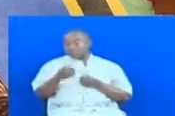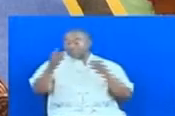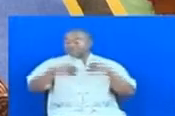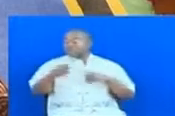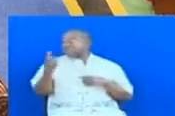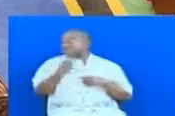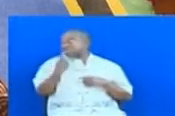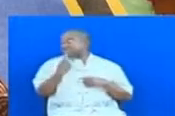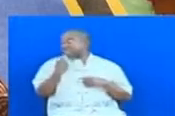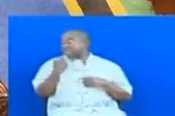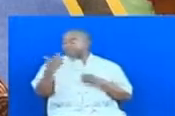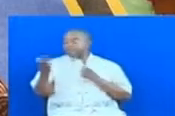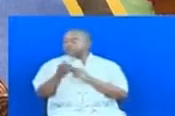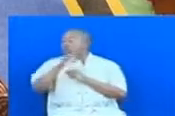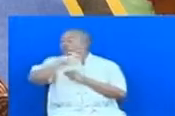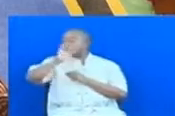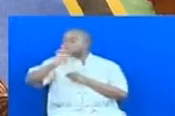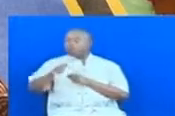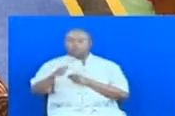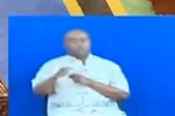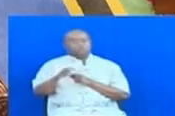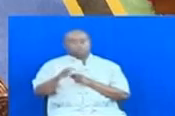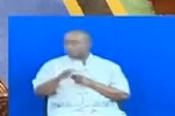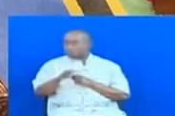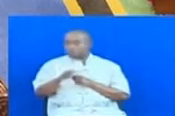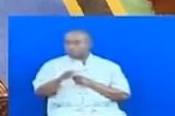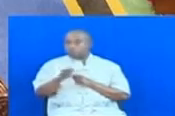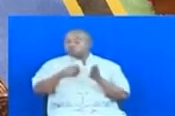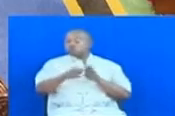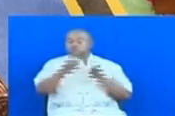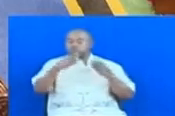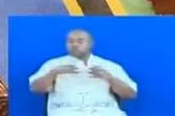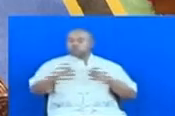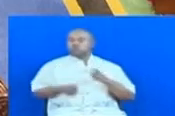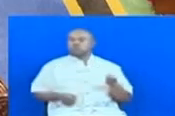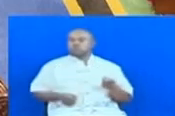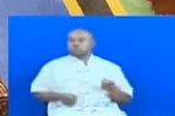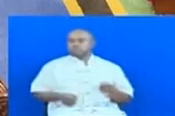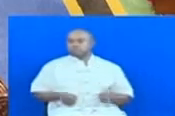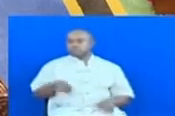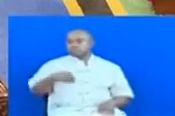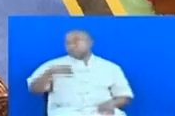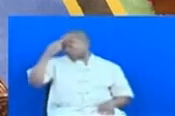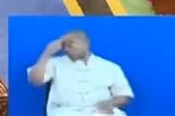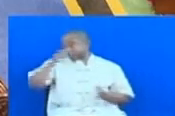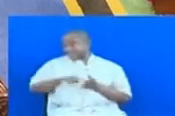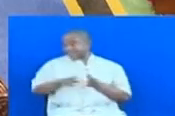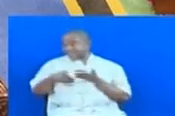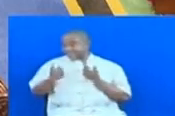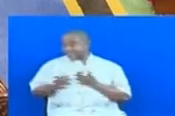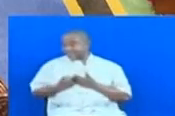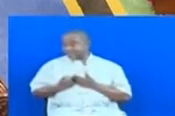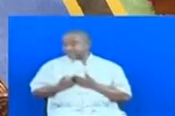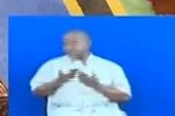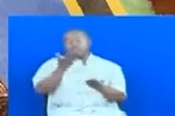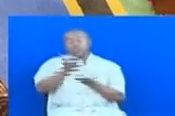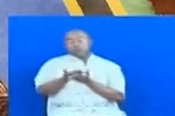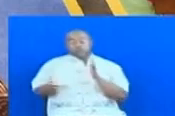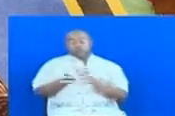kulipa kwa makusanyo yao yote ya mwaka mzima. Hili naomba niwaambie. Ndio maana hivi sasa hata request ya kuanzisha halmashauri